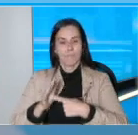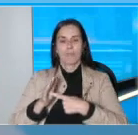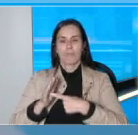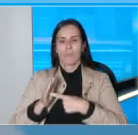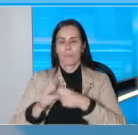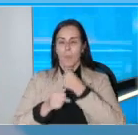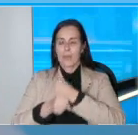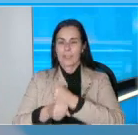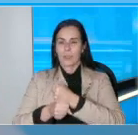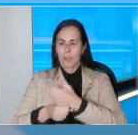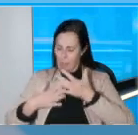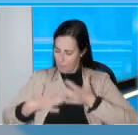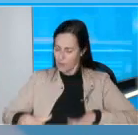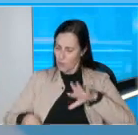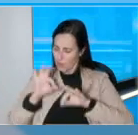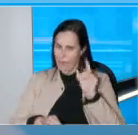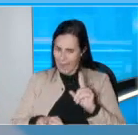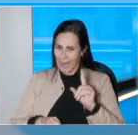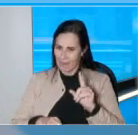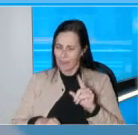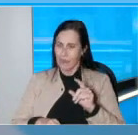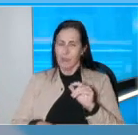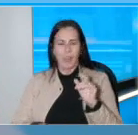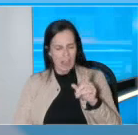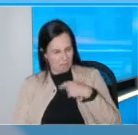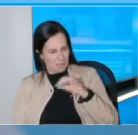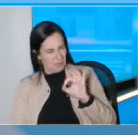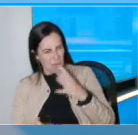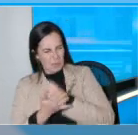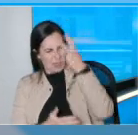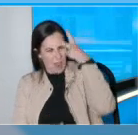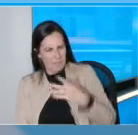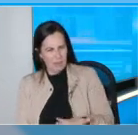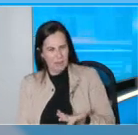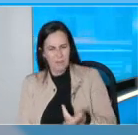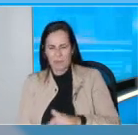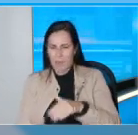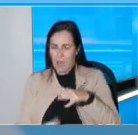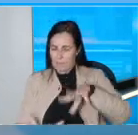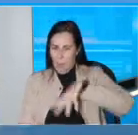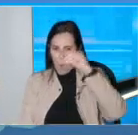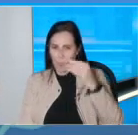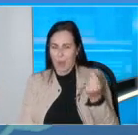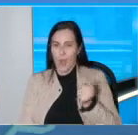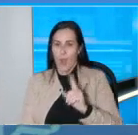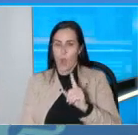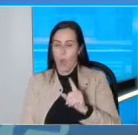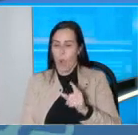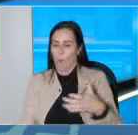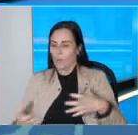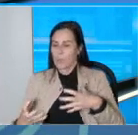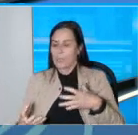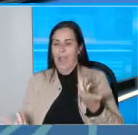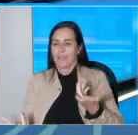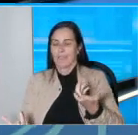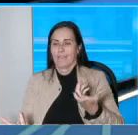של, אומנם הם ילבשו את המדים של הנבחרות, כן, נאמר. כן, זהו, זה מה שאני לא מצליחה להבין, כי בסופו של דבר במונדיאל, לא המועדונים